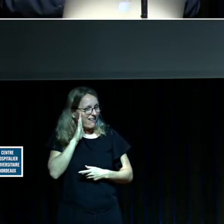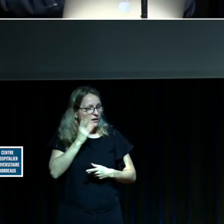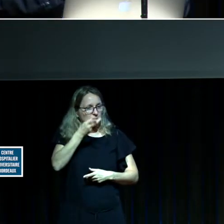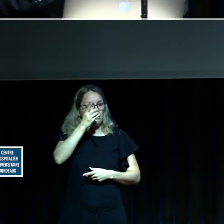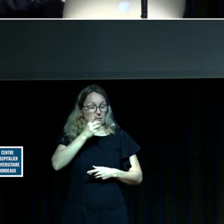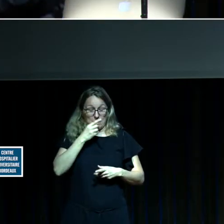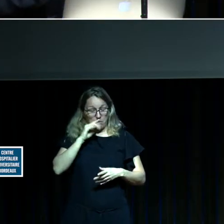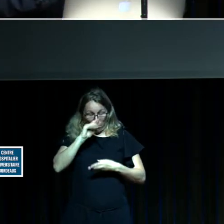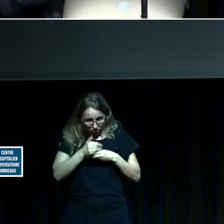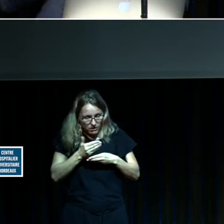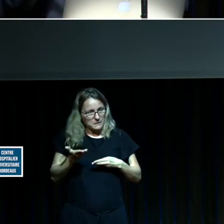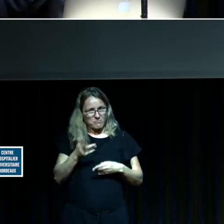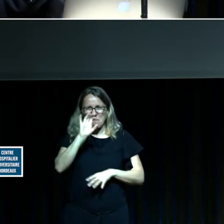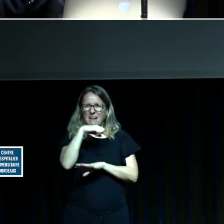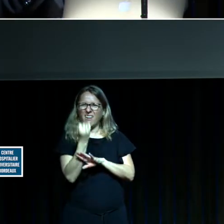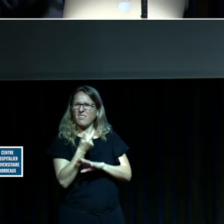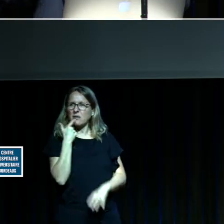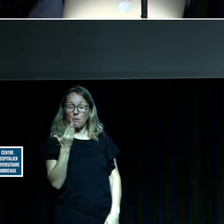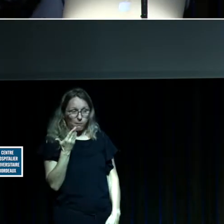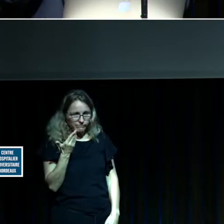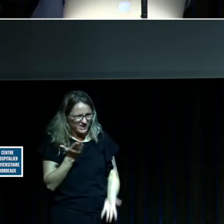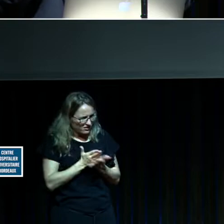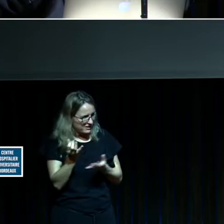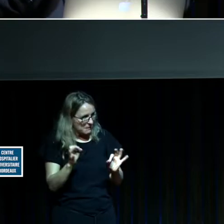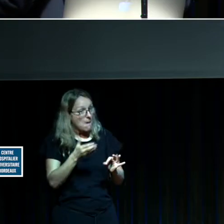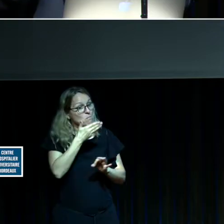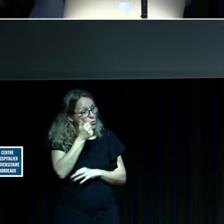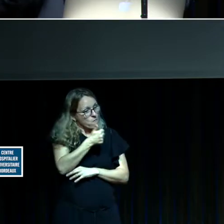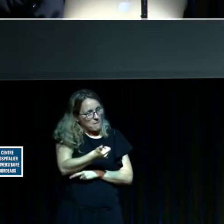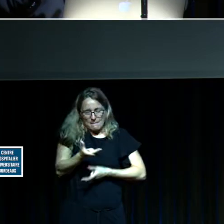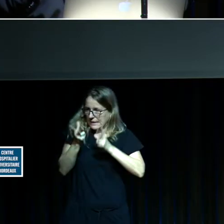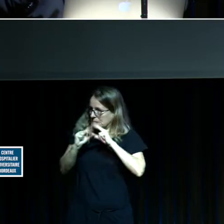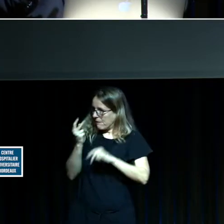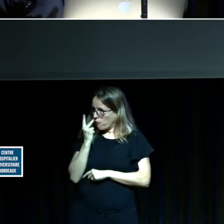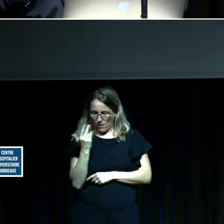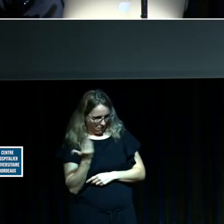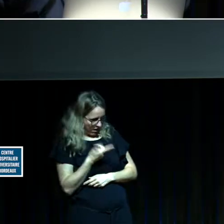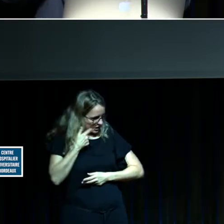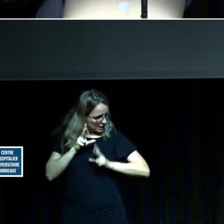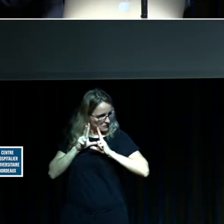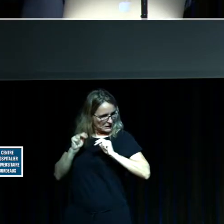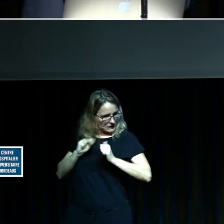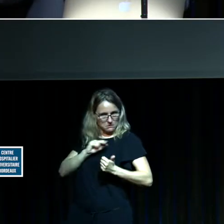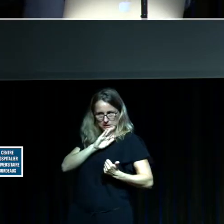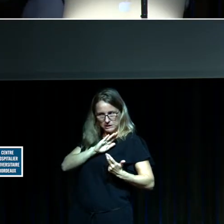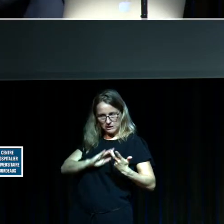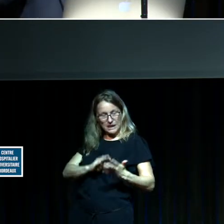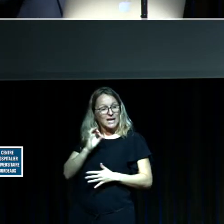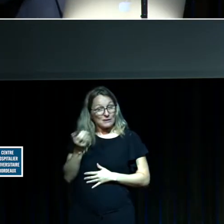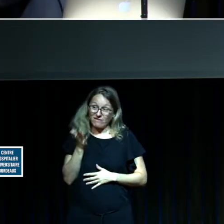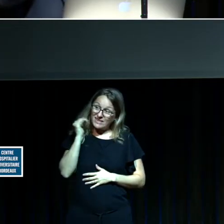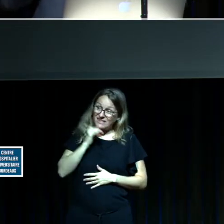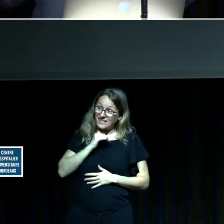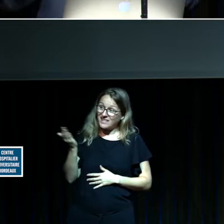intoxication aiguë. Malaise, ça veut rien dire. Il vaut mieux que vous décriviez ce que vous voyez. Allô, allô, oui, venez